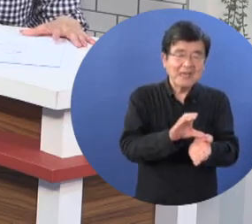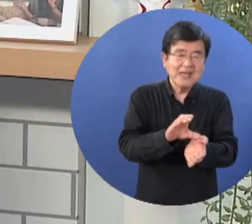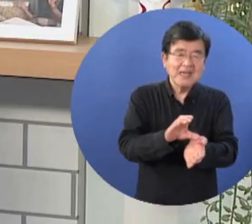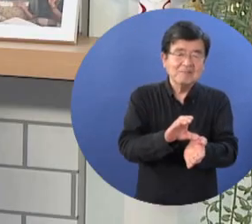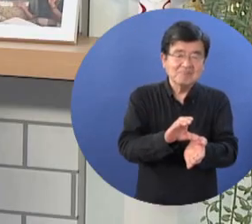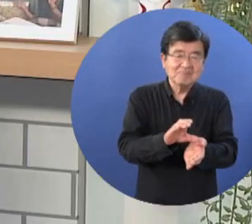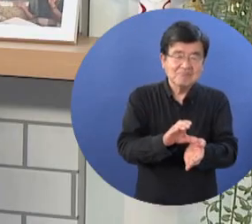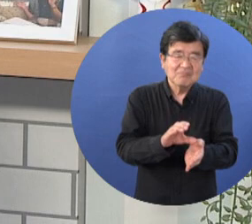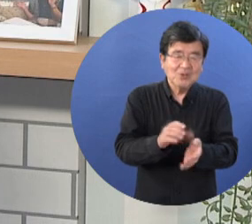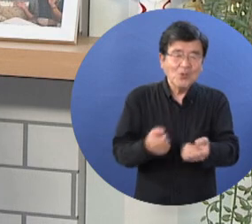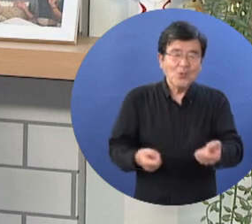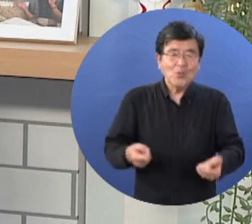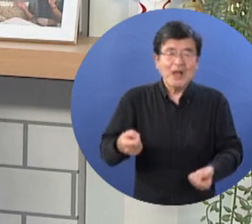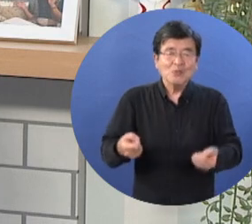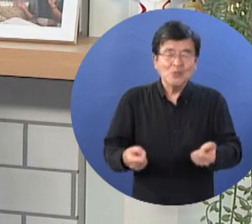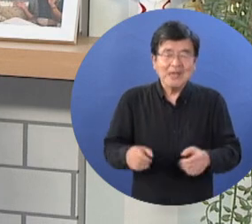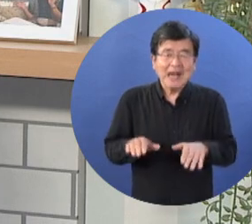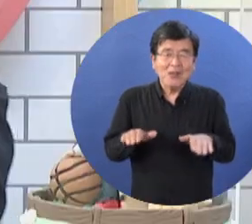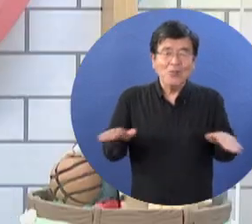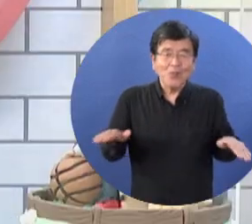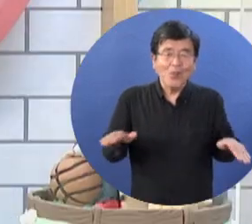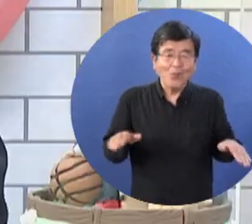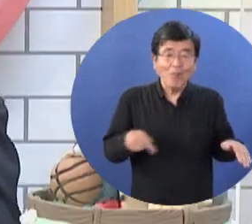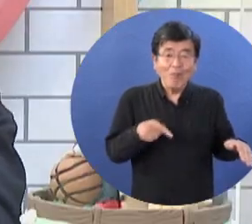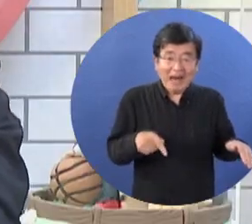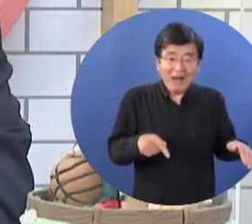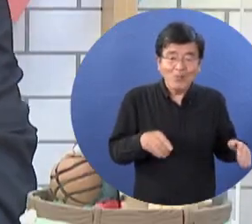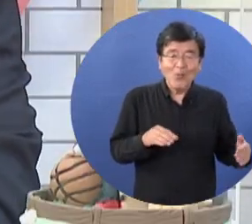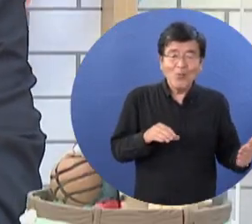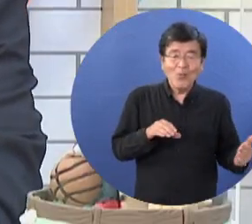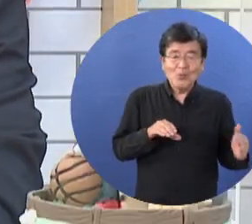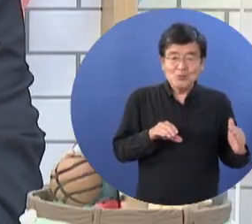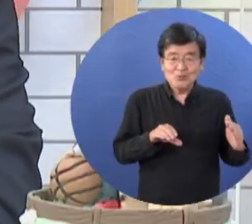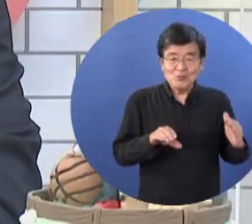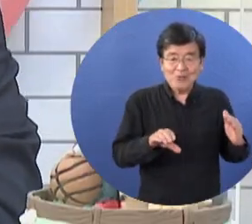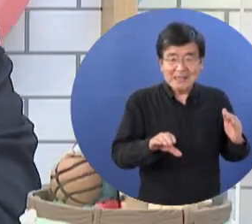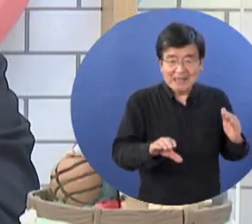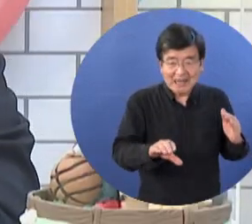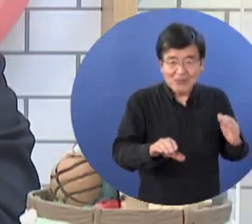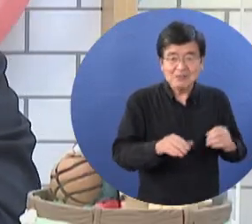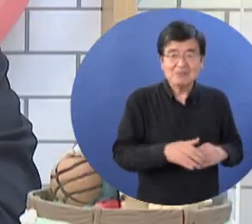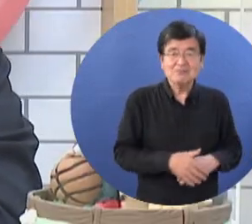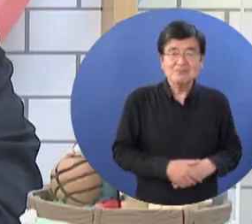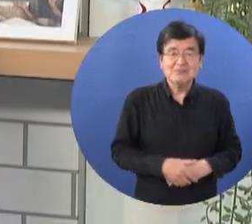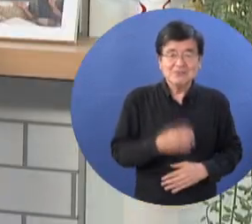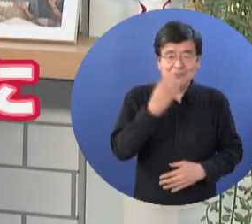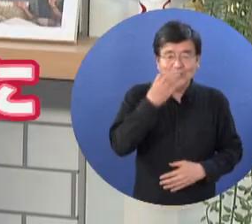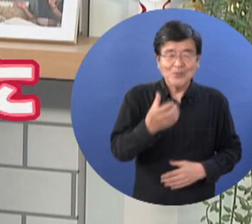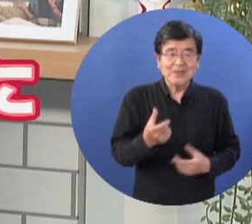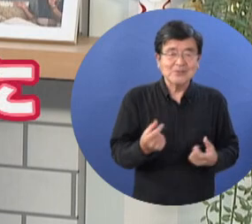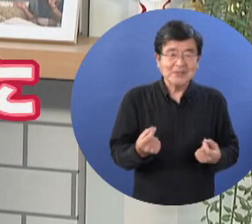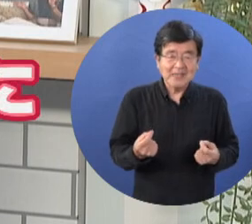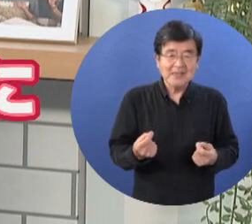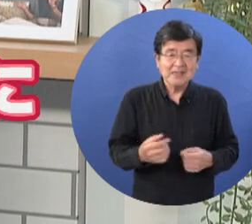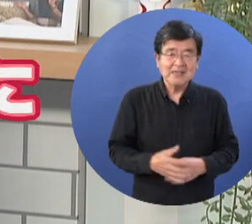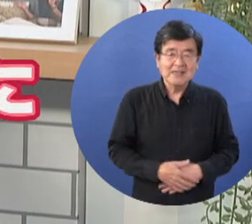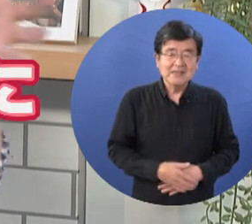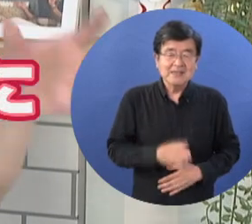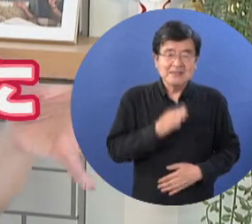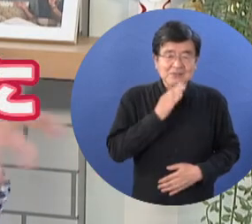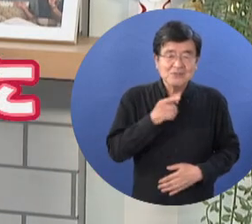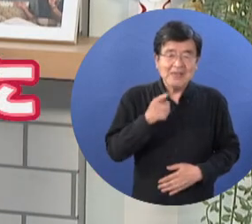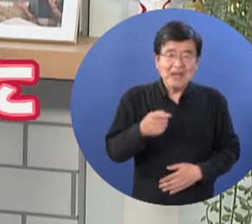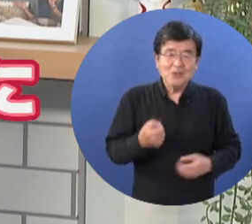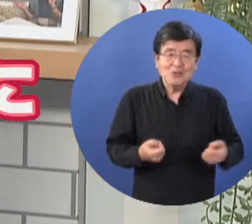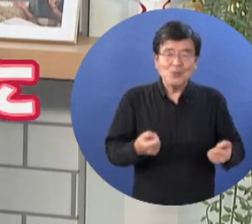て、またトラックで太陽塔の前を通過してという、はい、すごいですね。 すごいですよね。で実はあの、